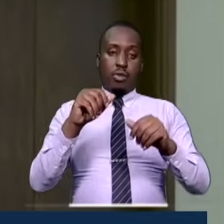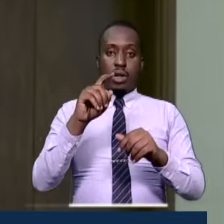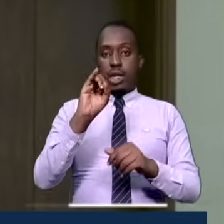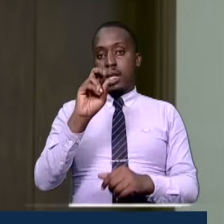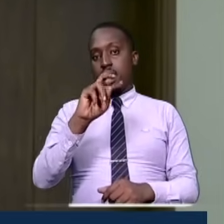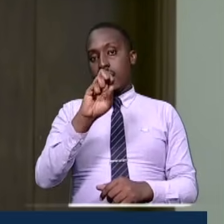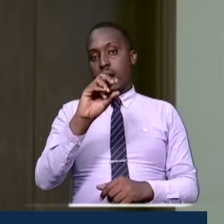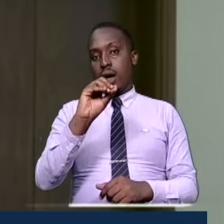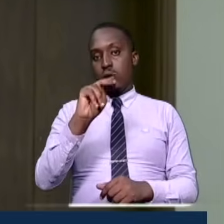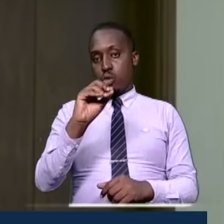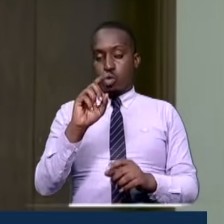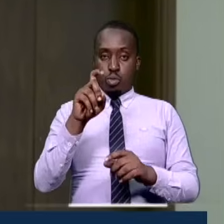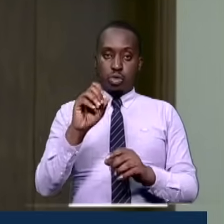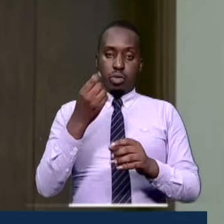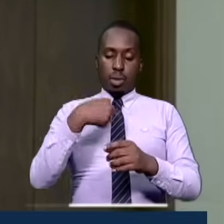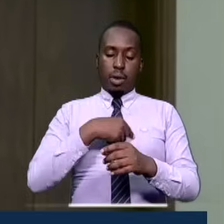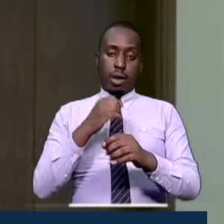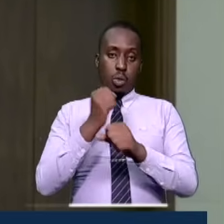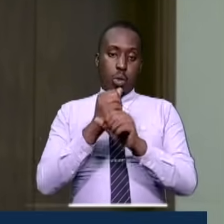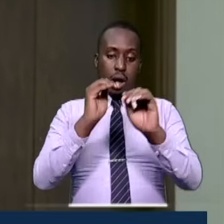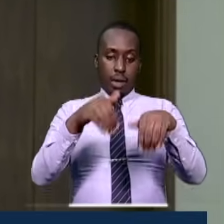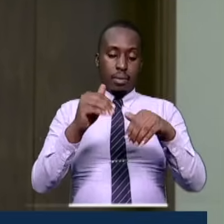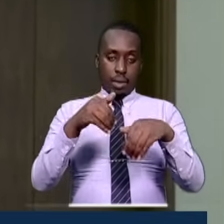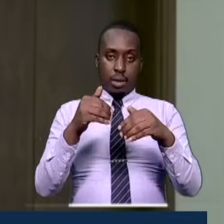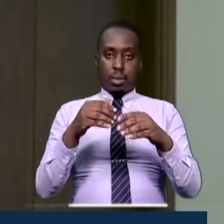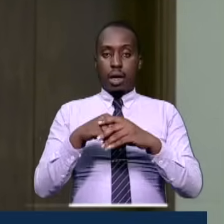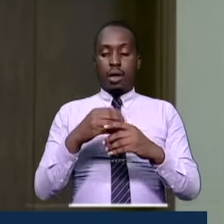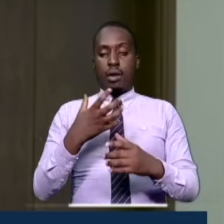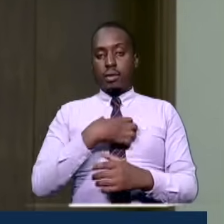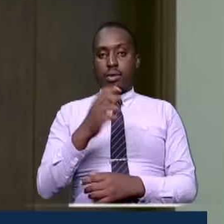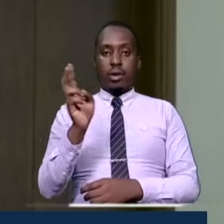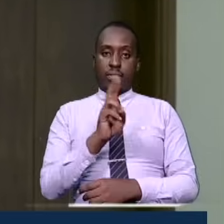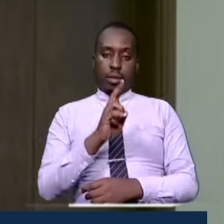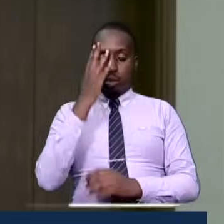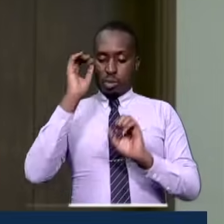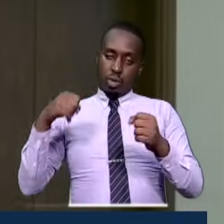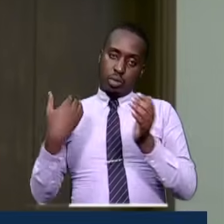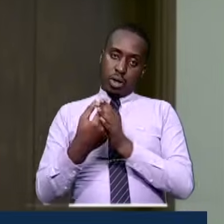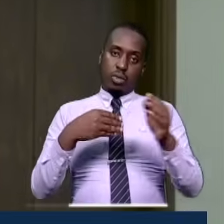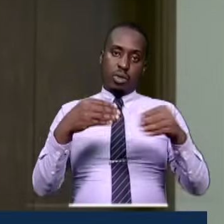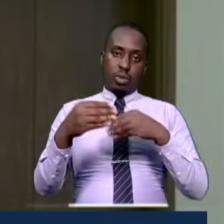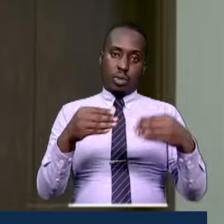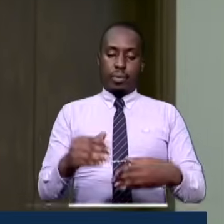mu gutunganya ibihingwa by'umwimerere bikungahaye ku ntungamubiri kugira ngo bigere ku isoko.